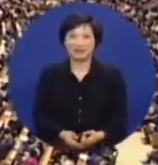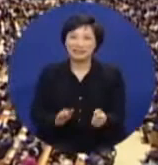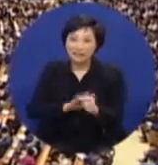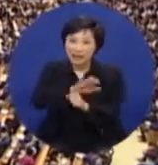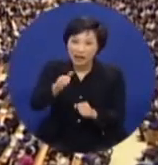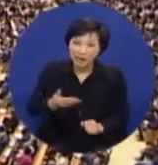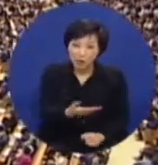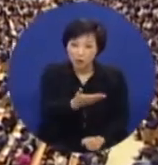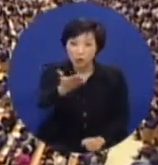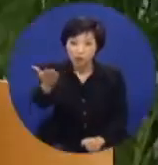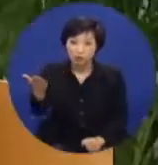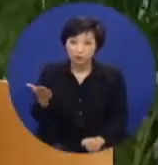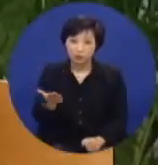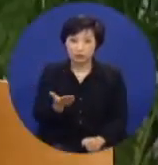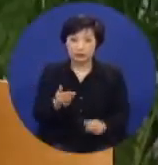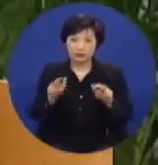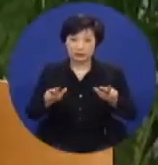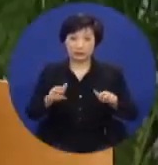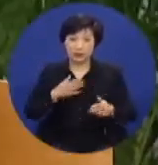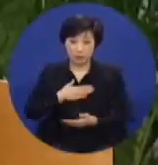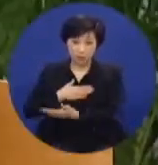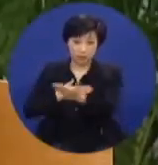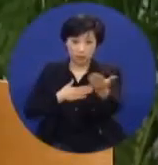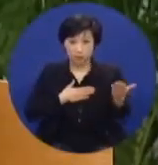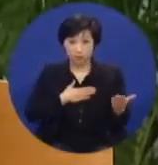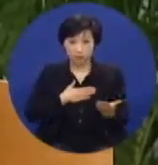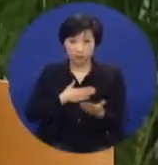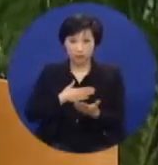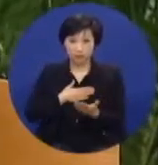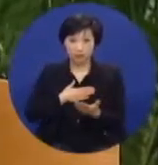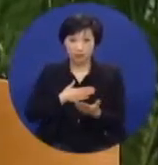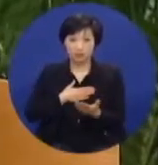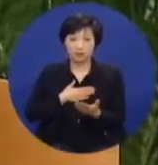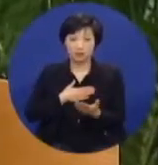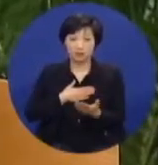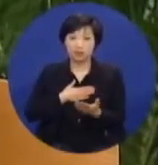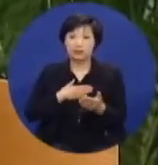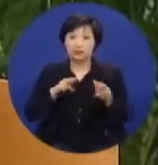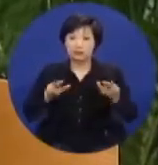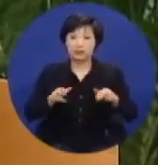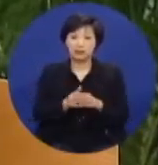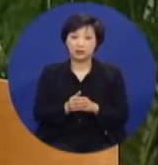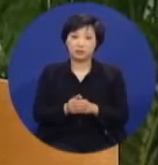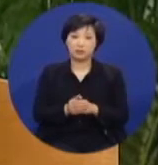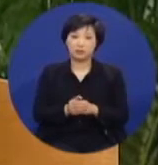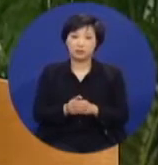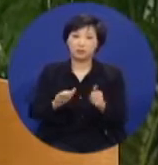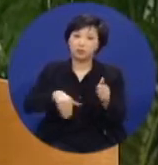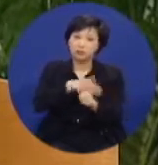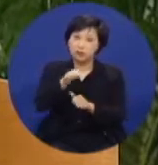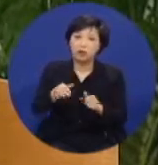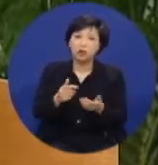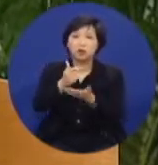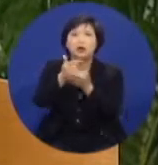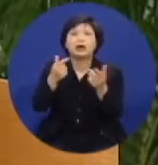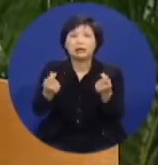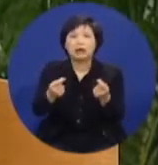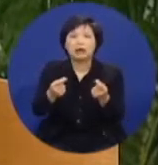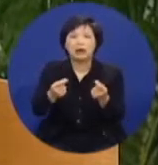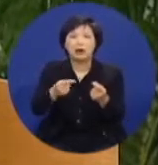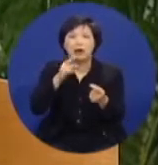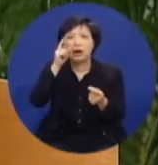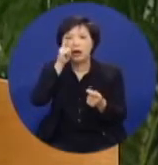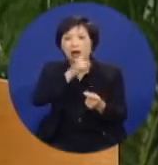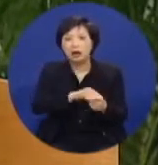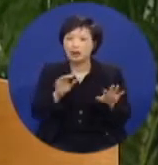눌어 분 죽음 다와 여러분들이 얼마나 이 시대가 누와 시대처럼 악해져 있느냐